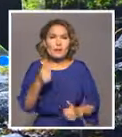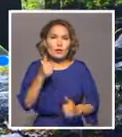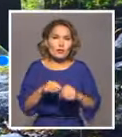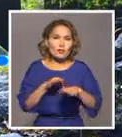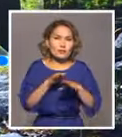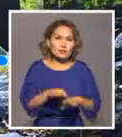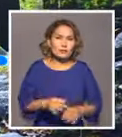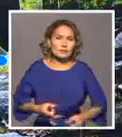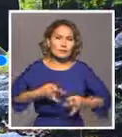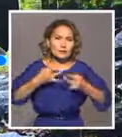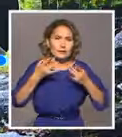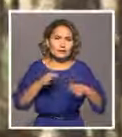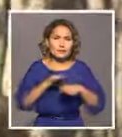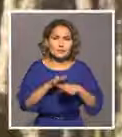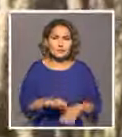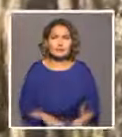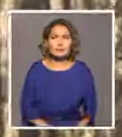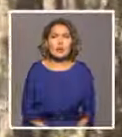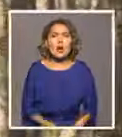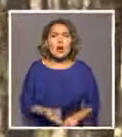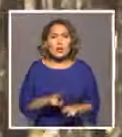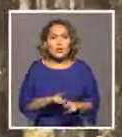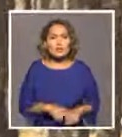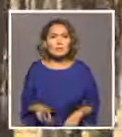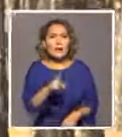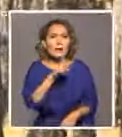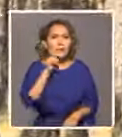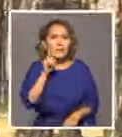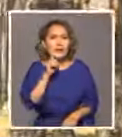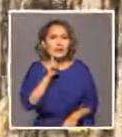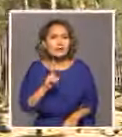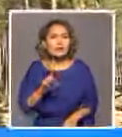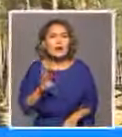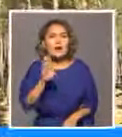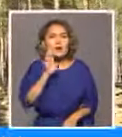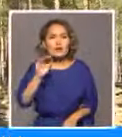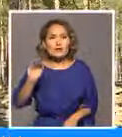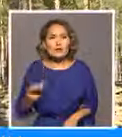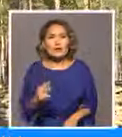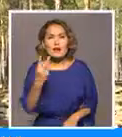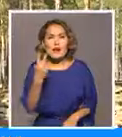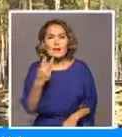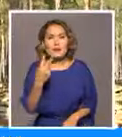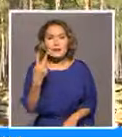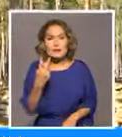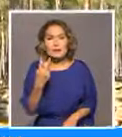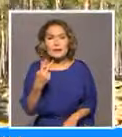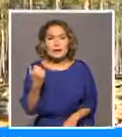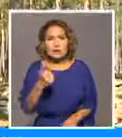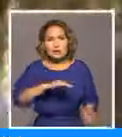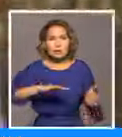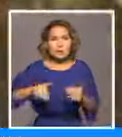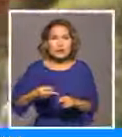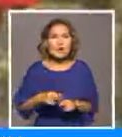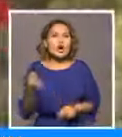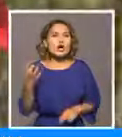шаралардың куәсі болды. Гауһар мен Асылзаттың демалыс орнына келгеніне 5 күн. Гауһар Маңғыстау облысынан келсе, Асылзат Қызылорданың